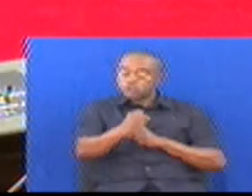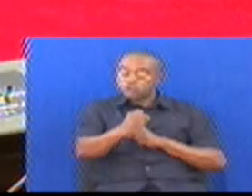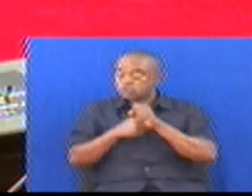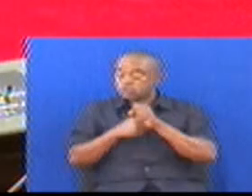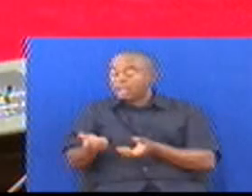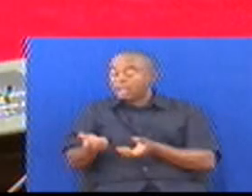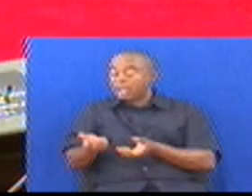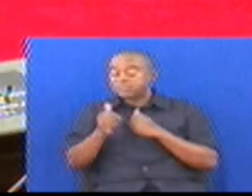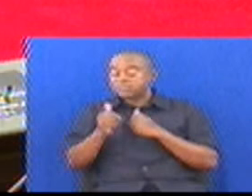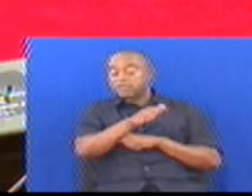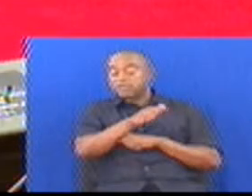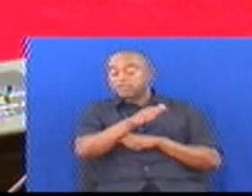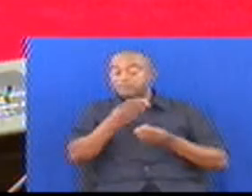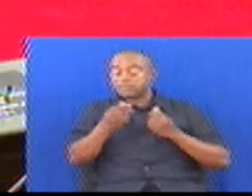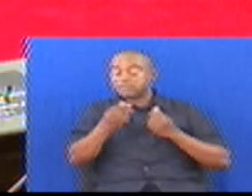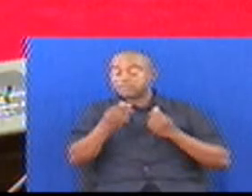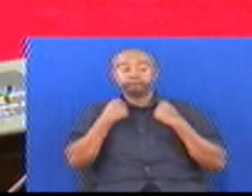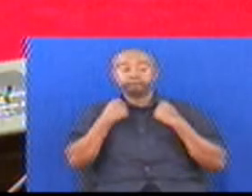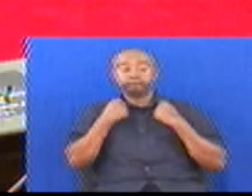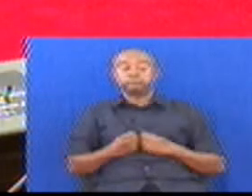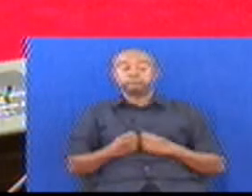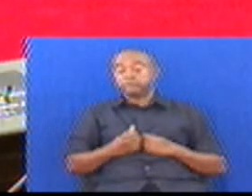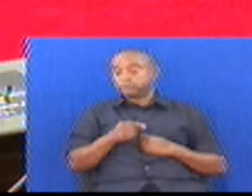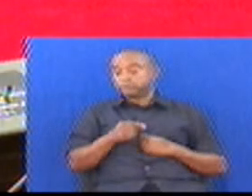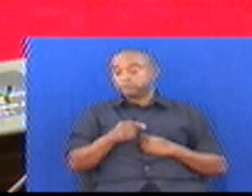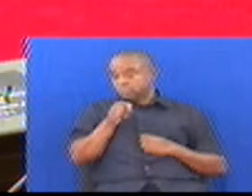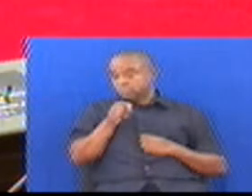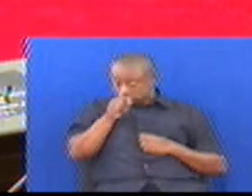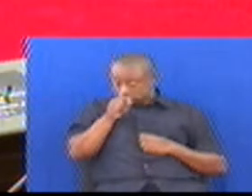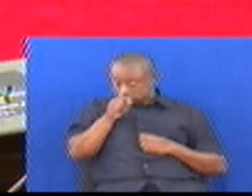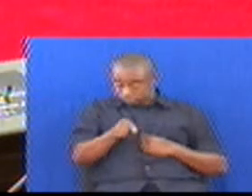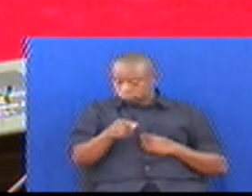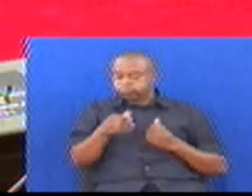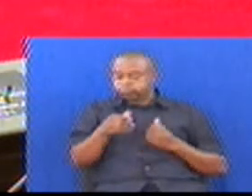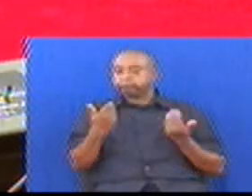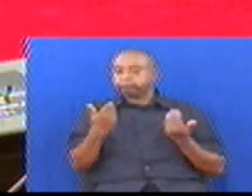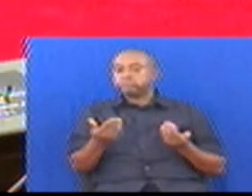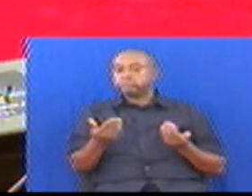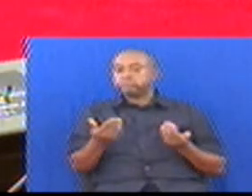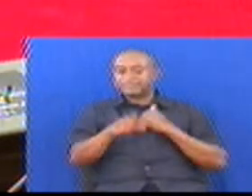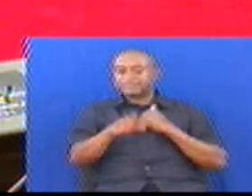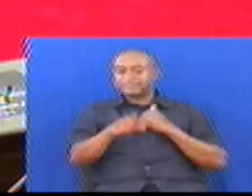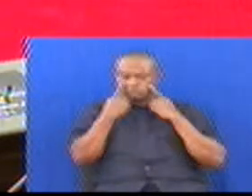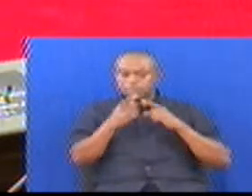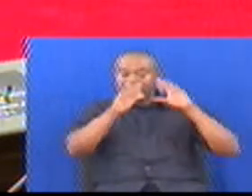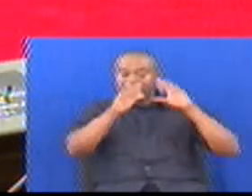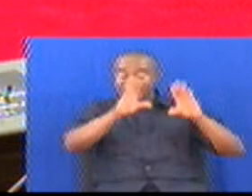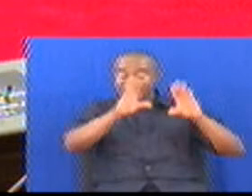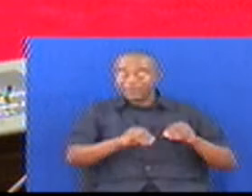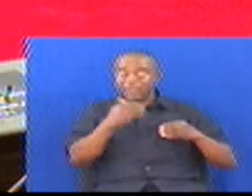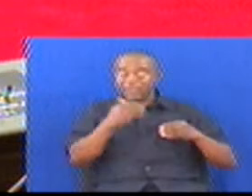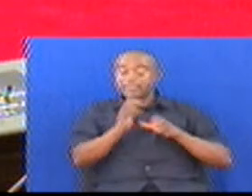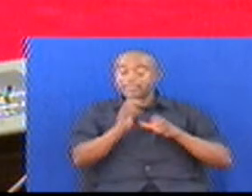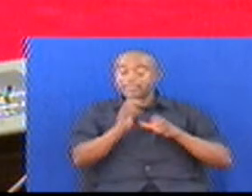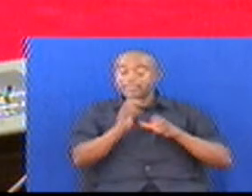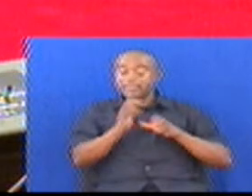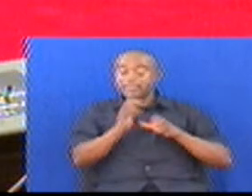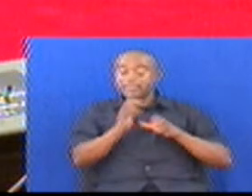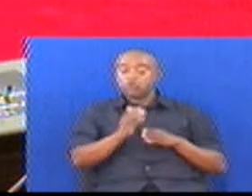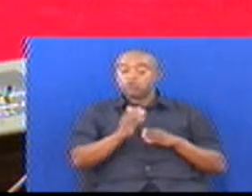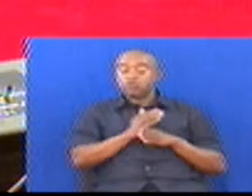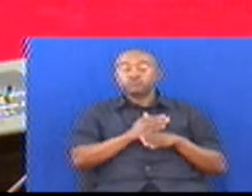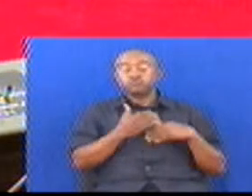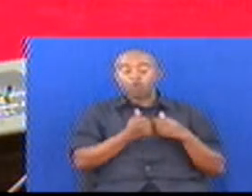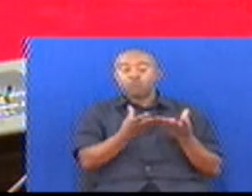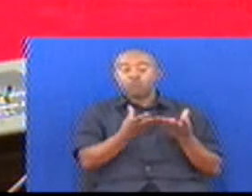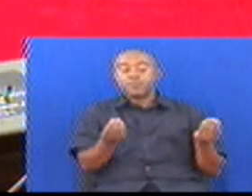biashara nchini kuimarika, na hii imedhihirishwa na taarifa ya Benki ya Dunia ya wepesi wa kufanya biashara, The Ease of